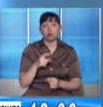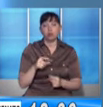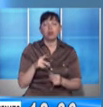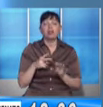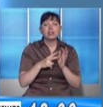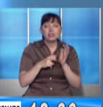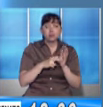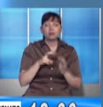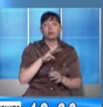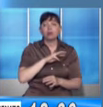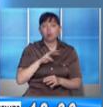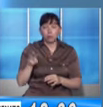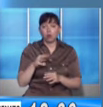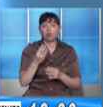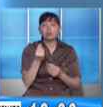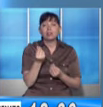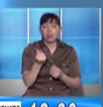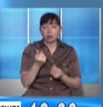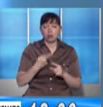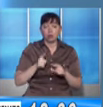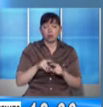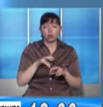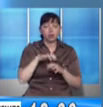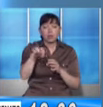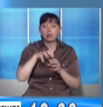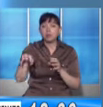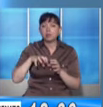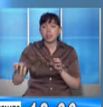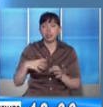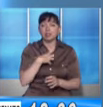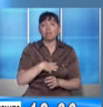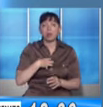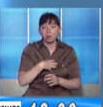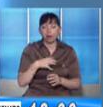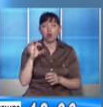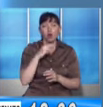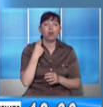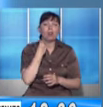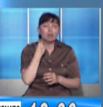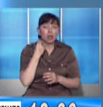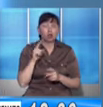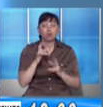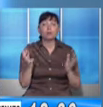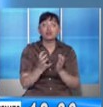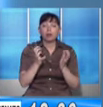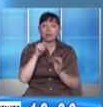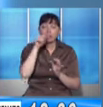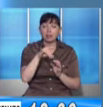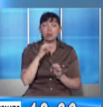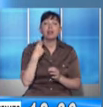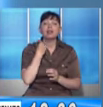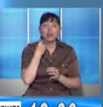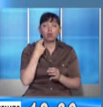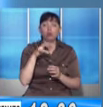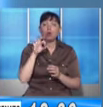700 de milioane care au plecat în primăriile noastre privind bugetul, privind impozit pe venit, să păstrăm acolo și impozitul pe